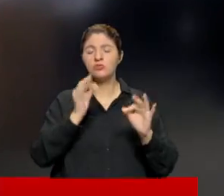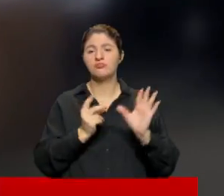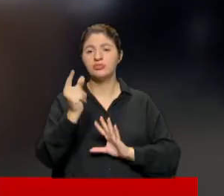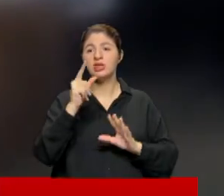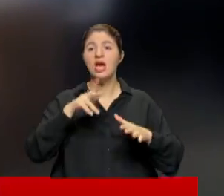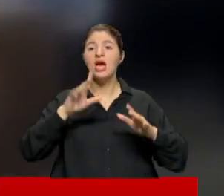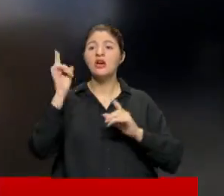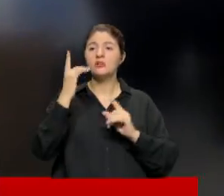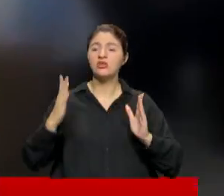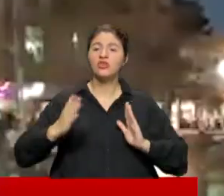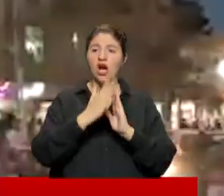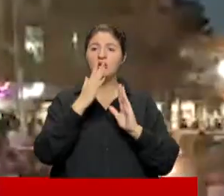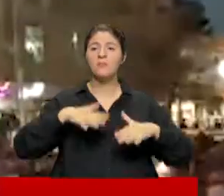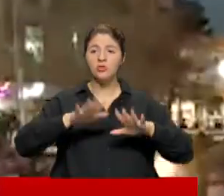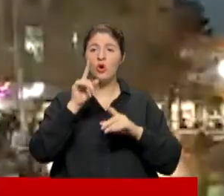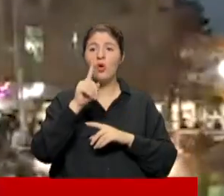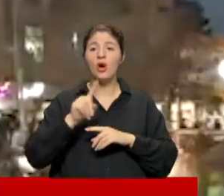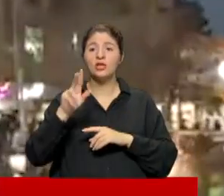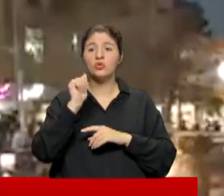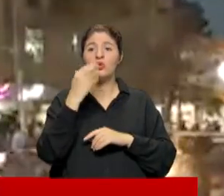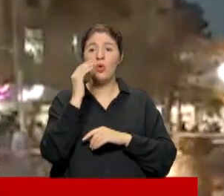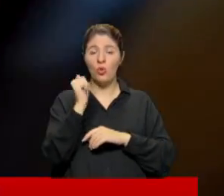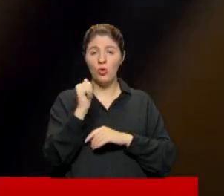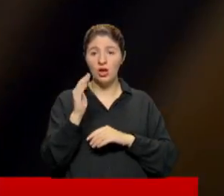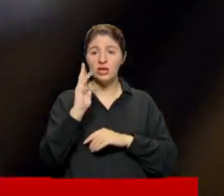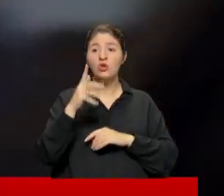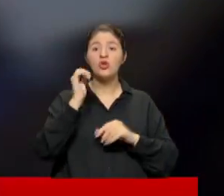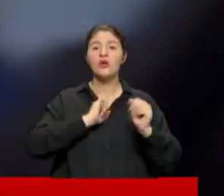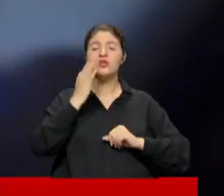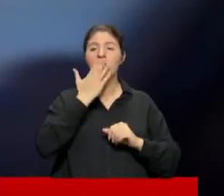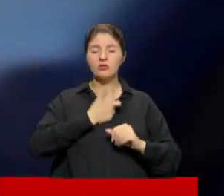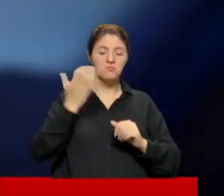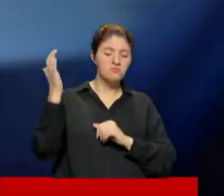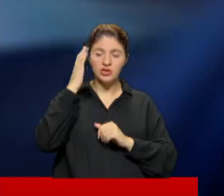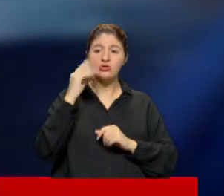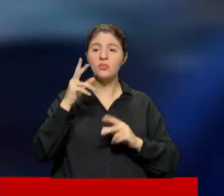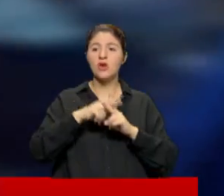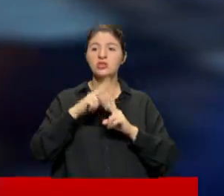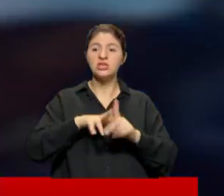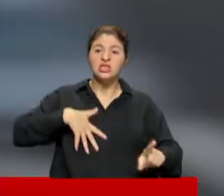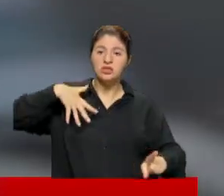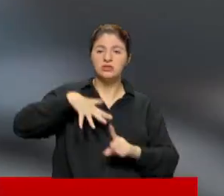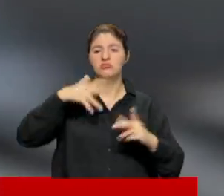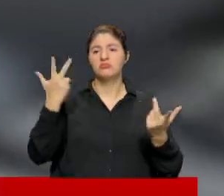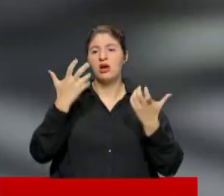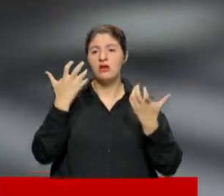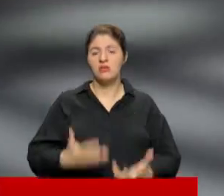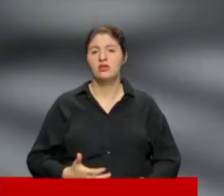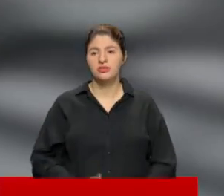karşıtı protestolar 17 günü geride bıraktı üniversite öğrencilerinin başı çektiği gösterilerde polis şiddetin dozunu